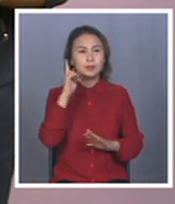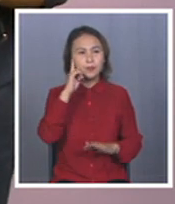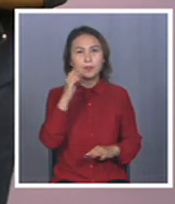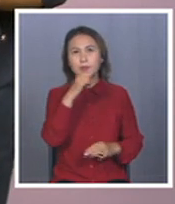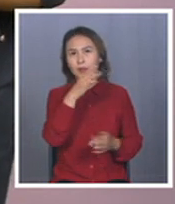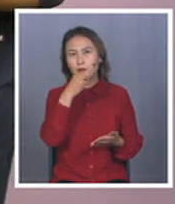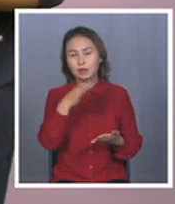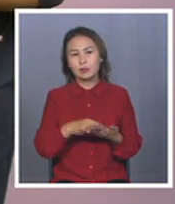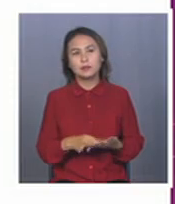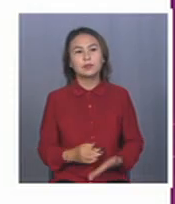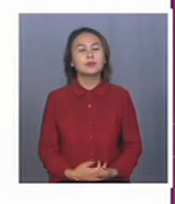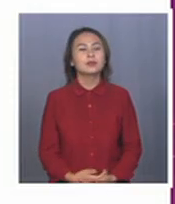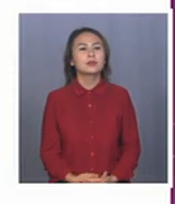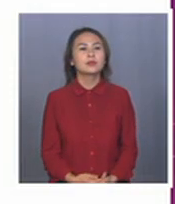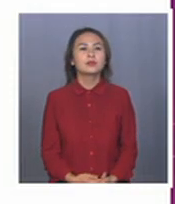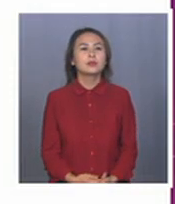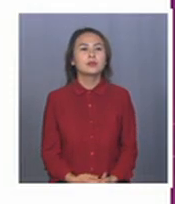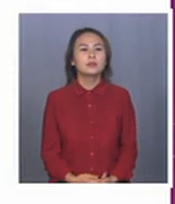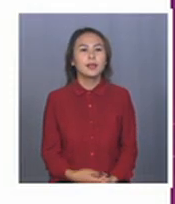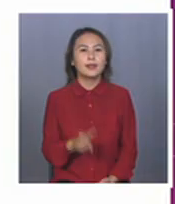беруге тырысасыңдар. Екі,